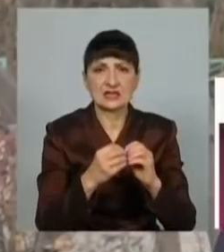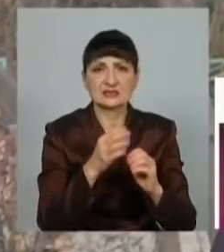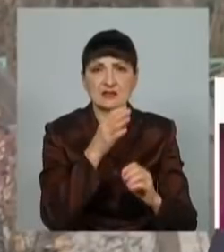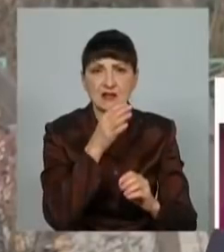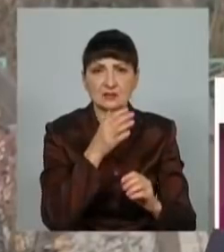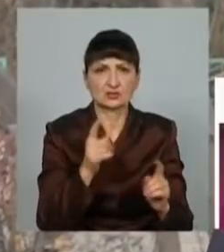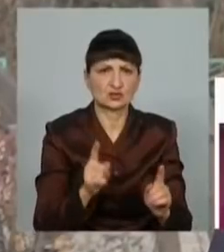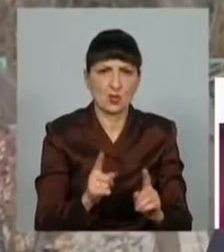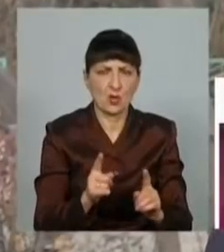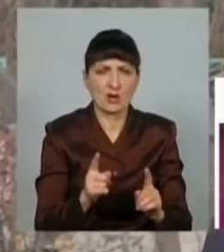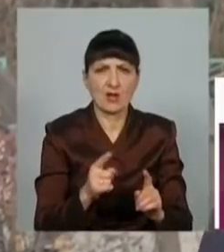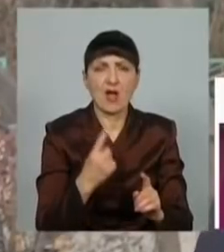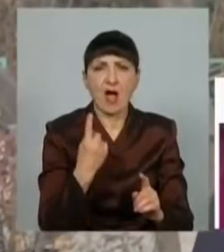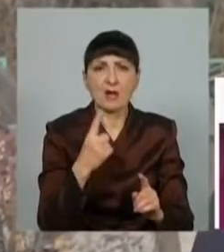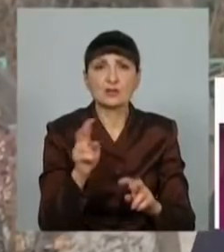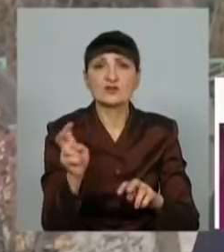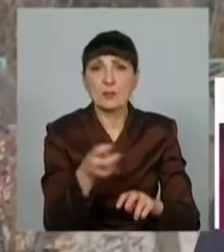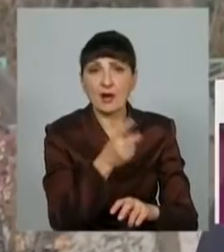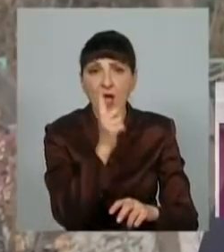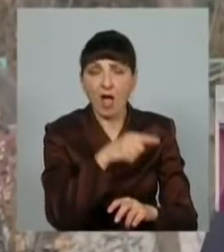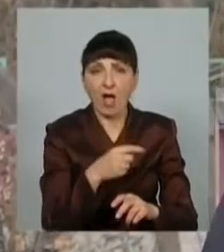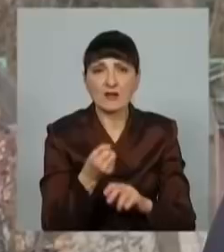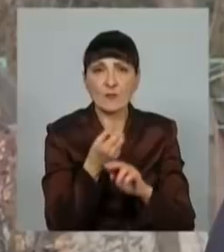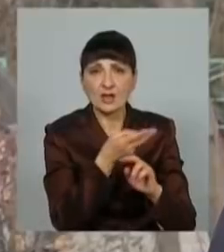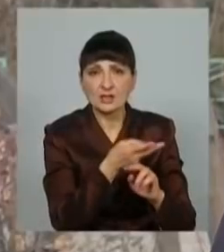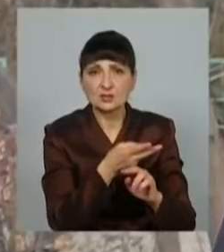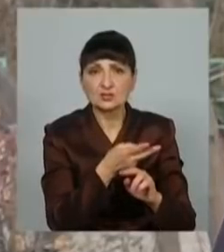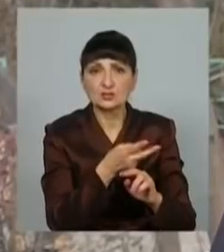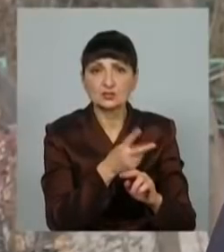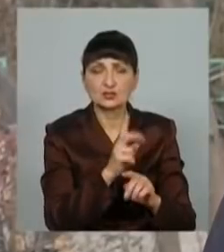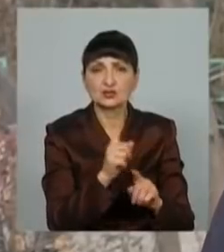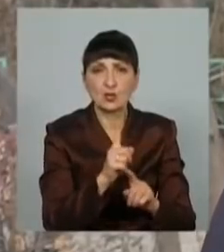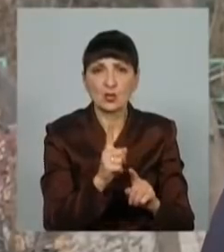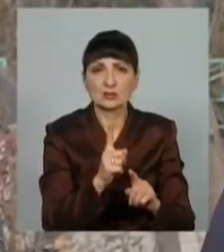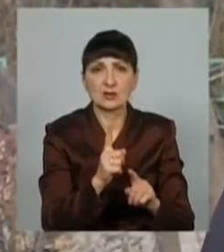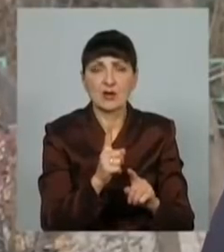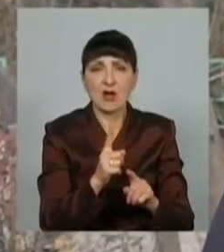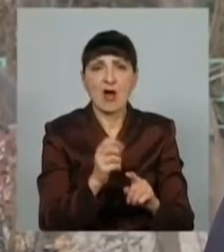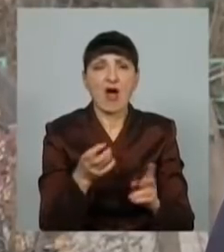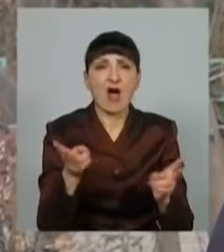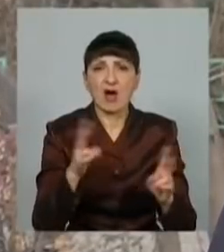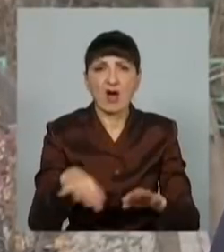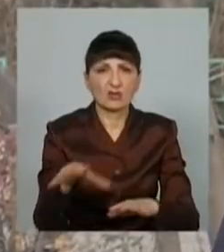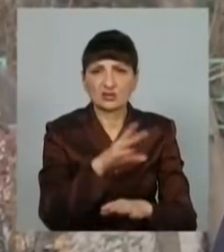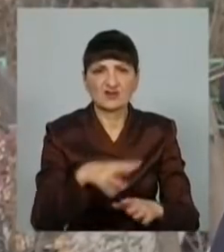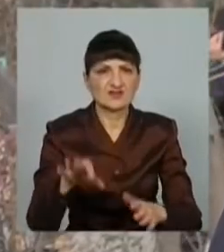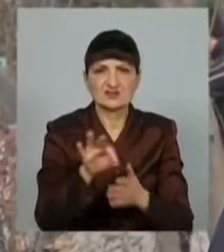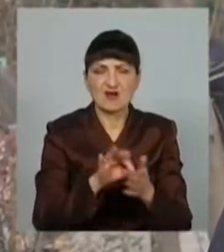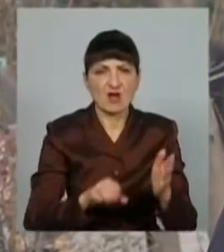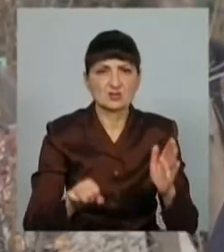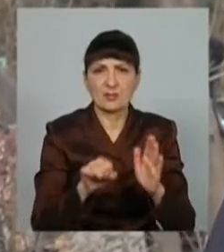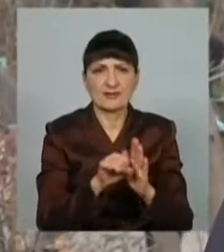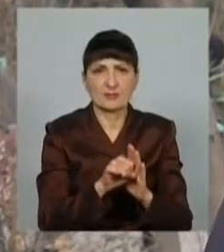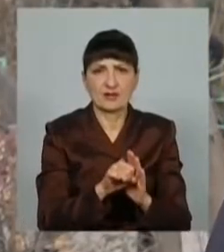что ли. Но одного забрали, видимо, кома было, что ли. Остальные, в общем-то,